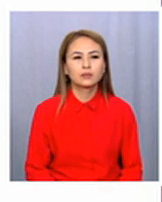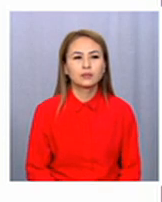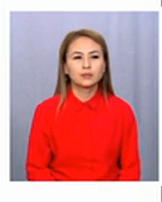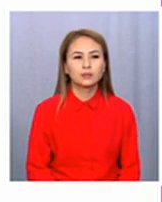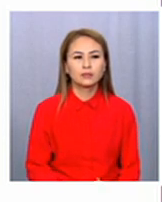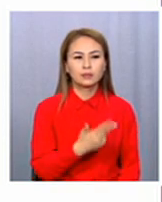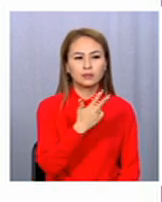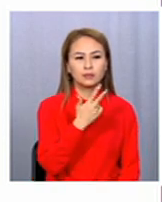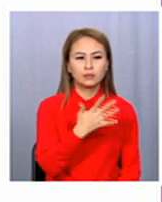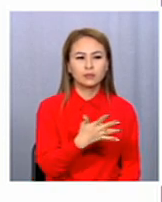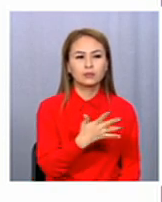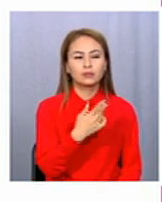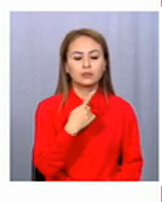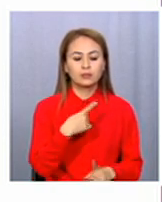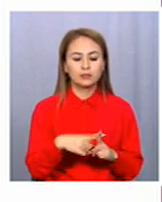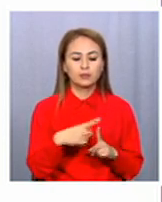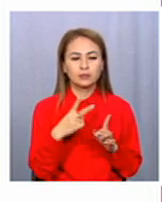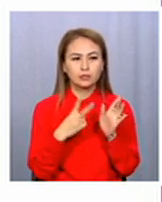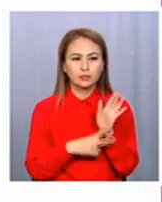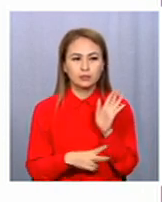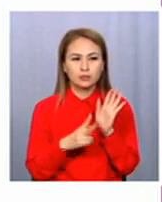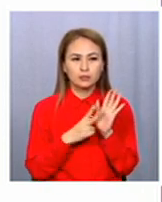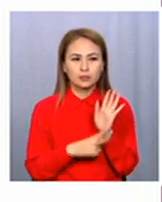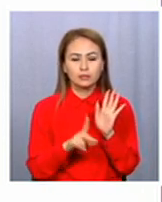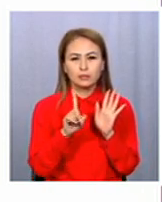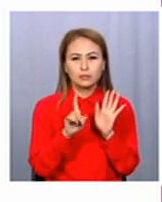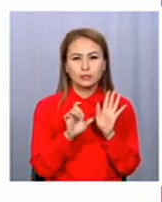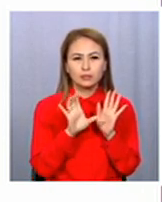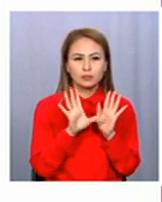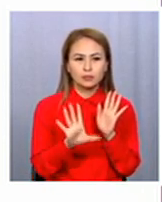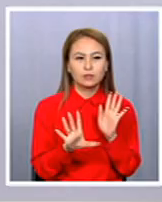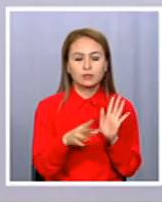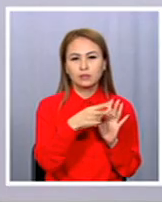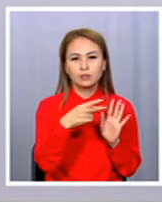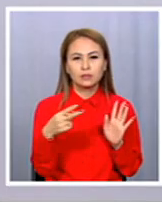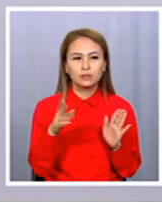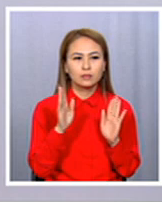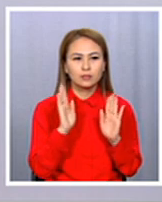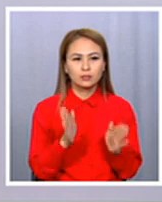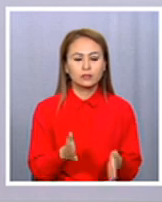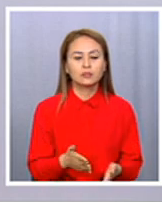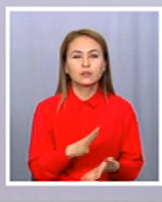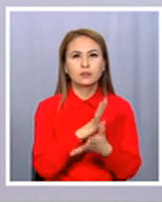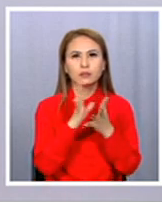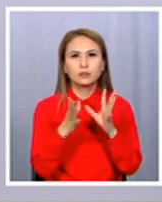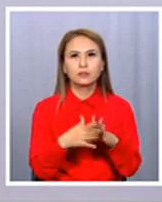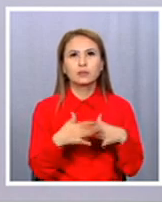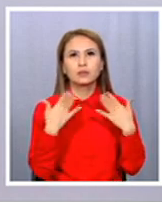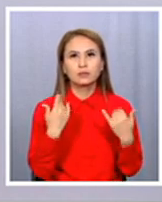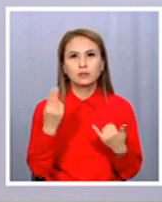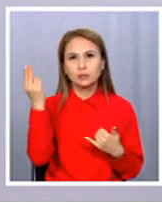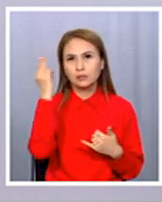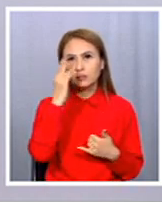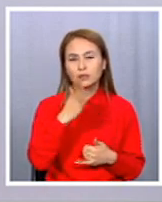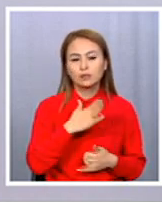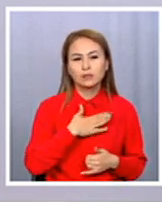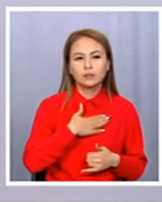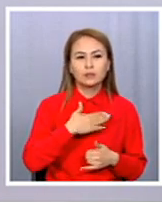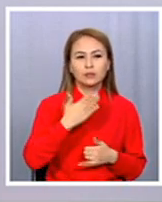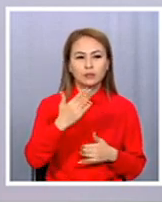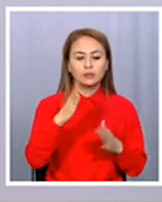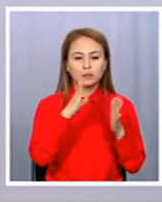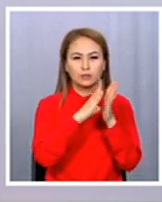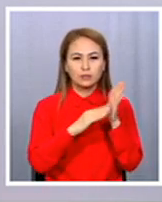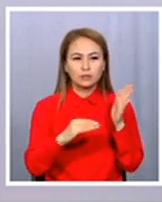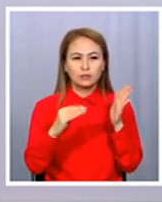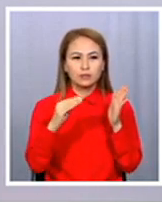пен 70-тің қосындысы шынымен де 105 градусқа тең болып тұр. Сонымен балалар, бүгінгі сабақта біз бұрыштың градус